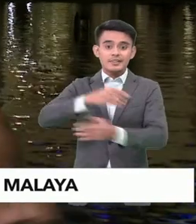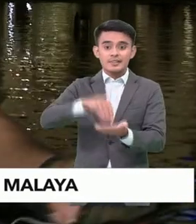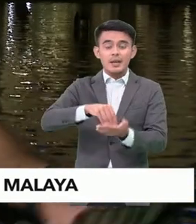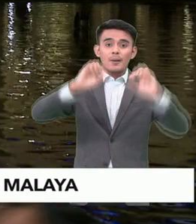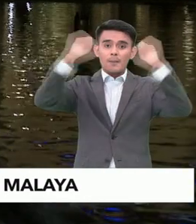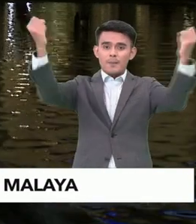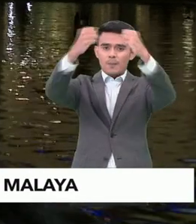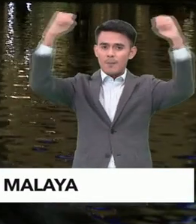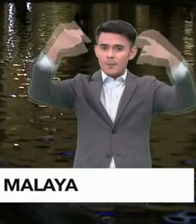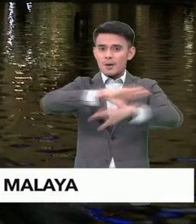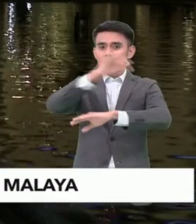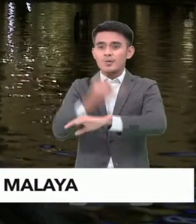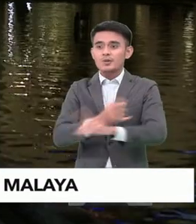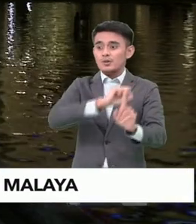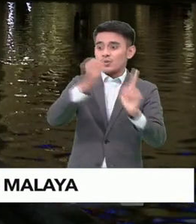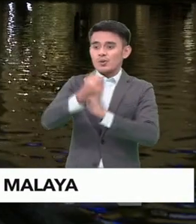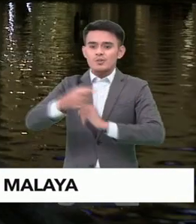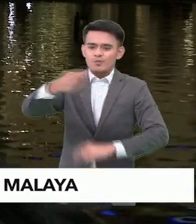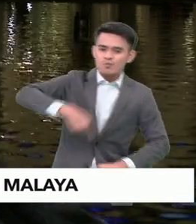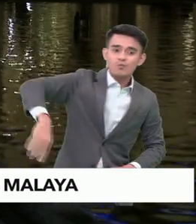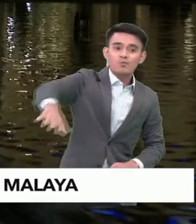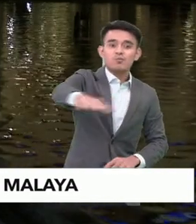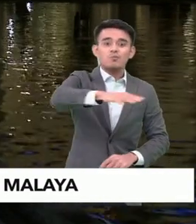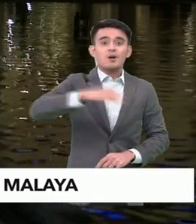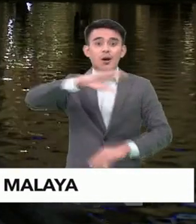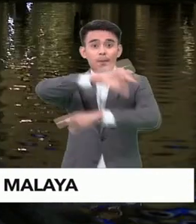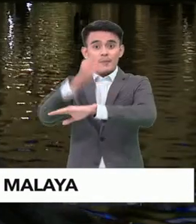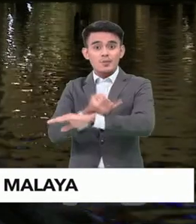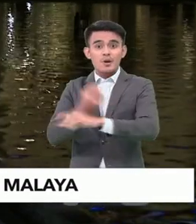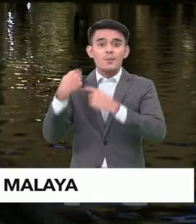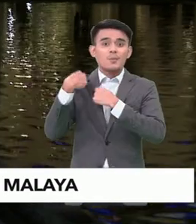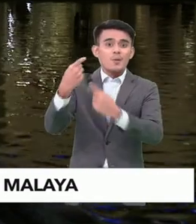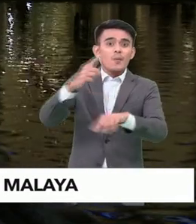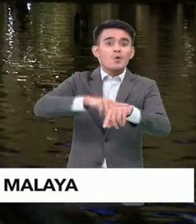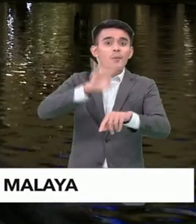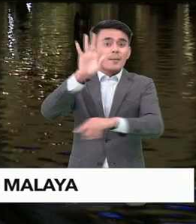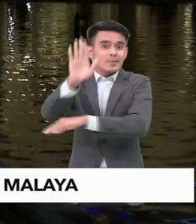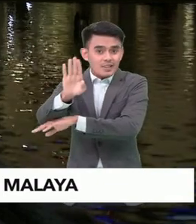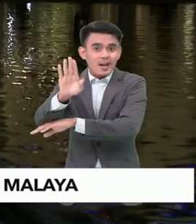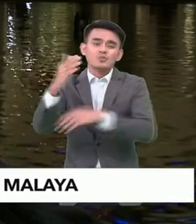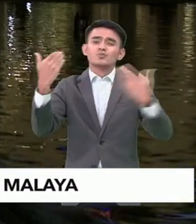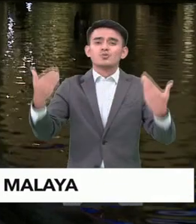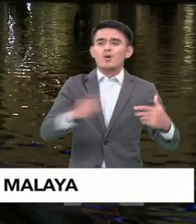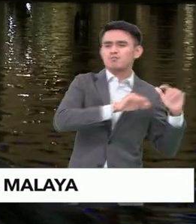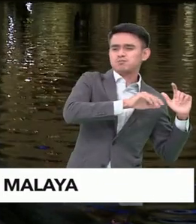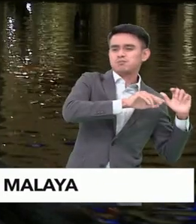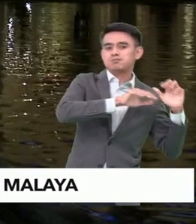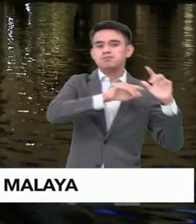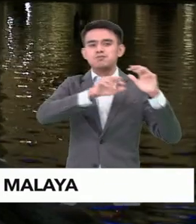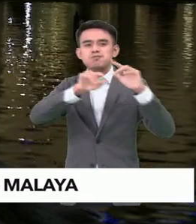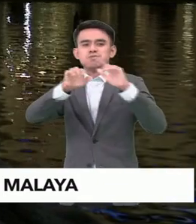gegak Gempita keadaan di sekitar Asia dan nasional Bukit Jalil ini sejak jam 4 petang sudah ramai ee